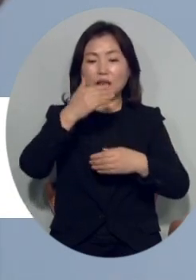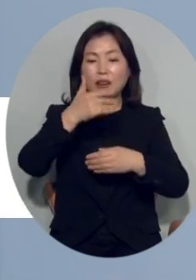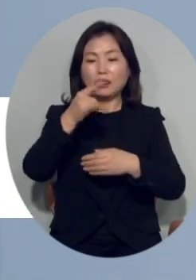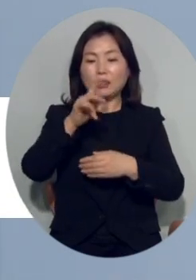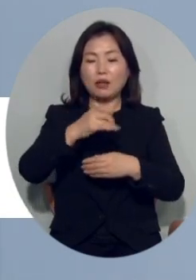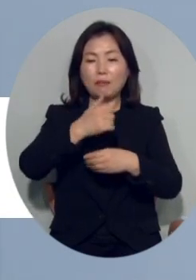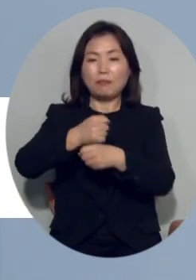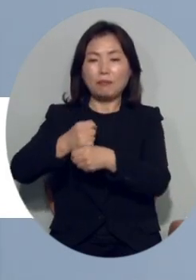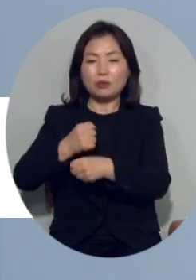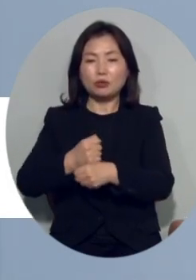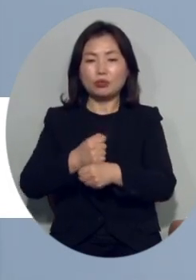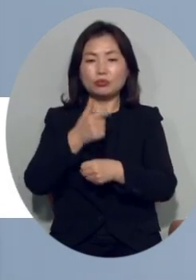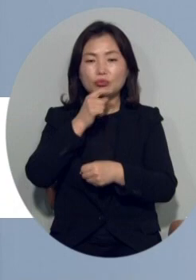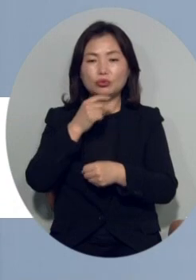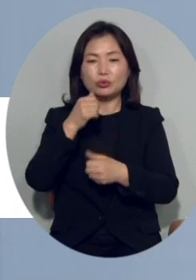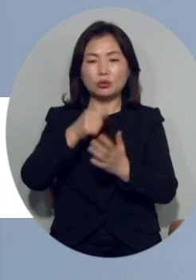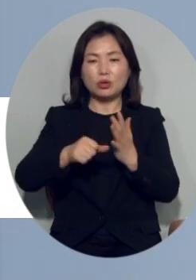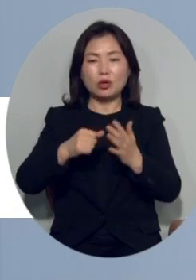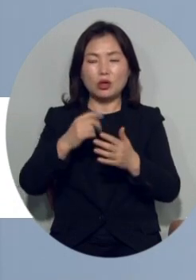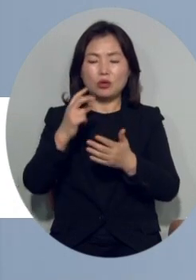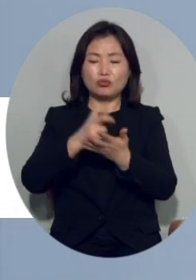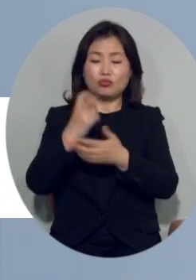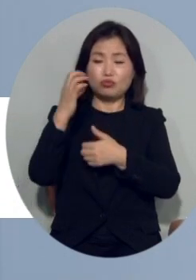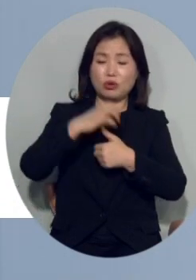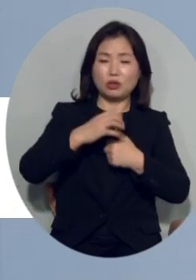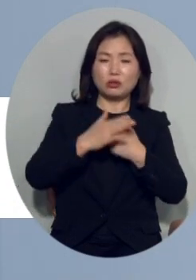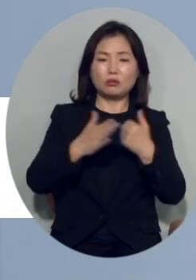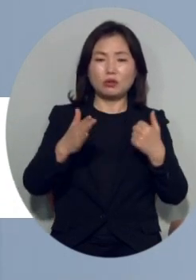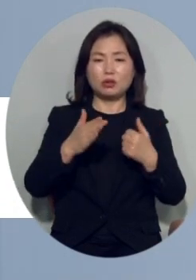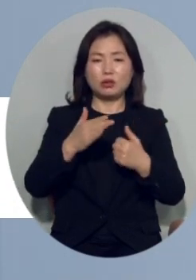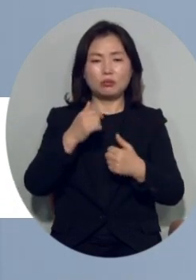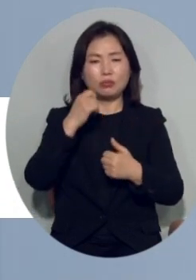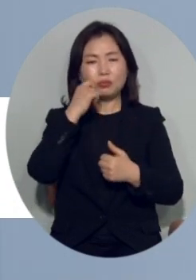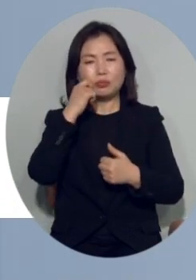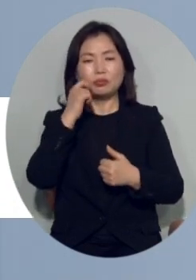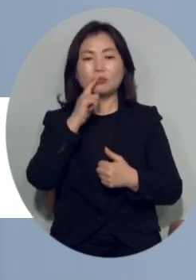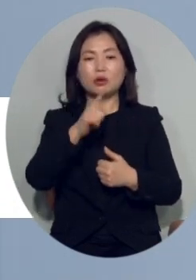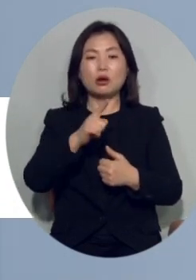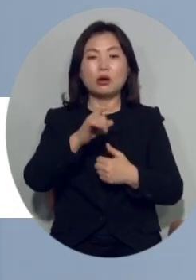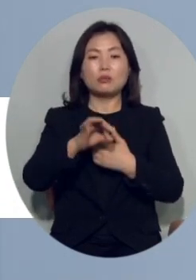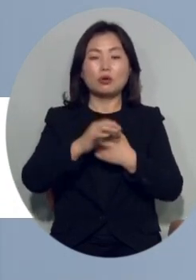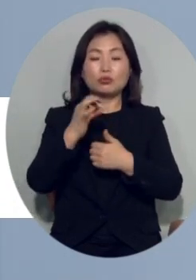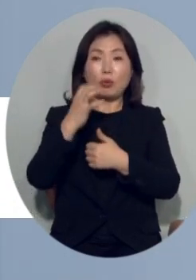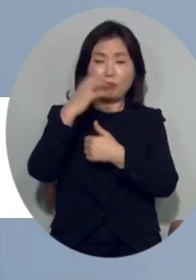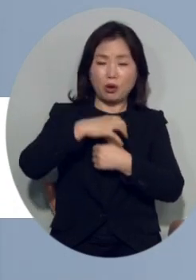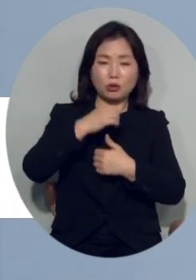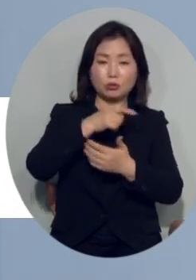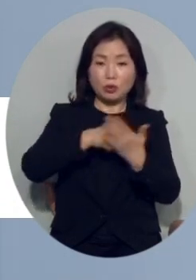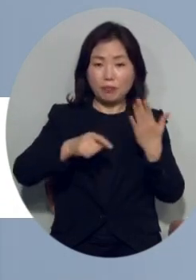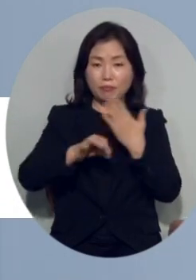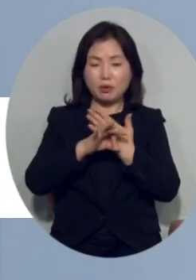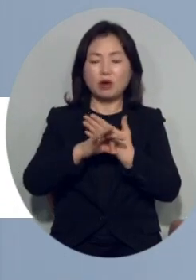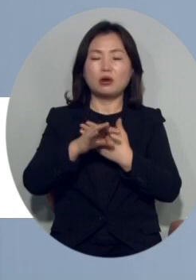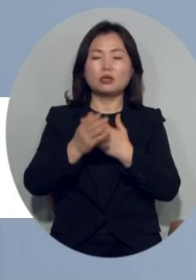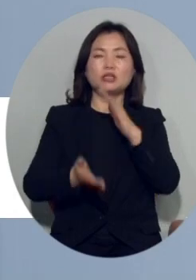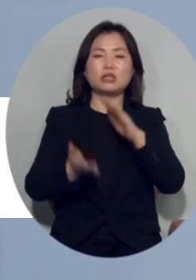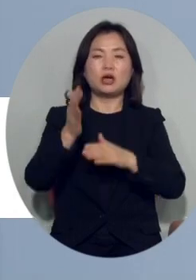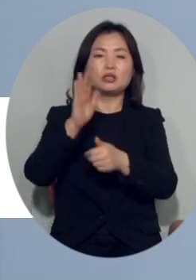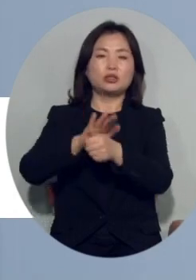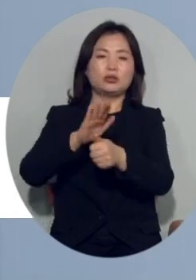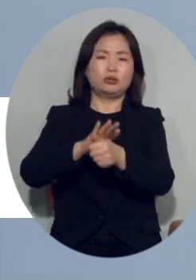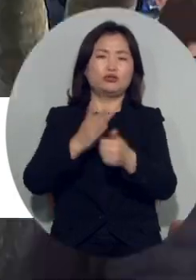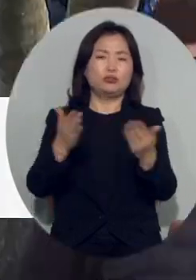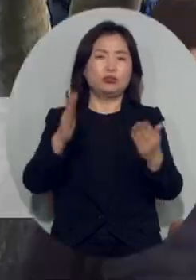우리 수자원 때문에 규제 받으니까 우리 못 하겠다 이런 거 아닙니까? 규제 받아서 손해 보는 거 이상으로 지원해 주면 되지